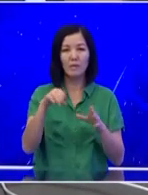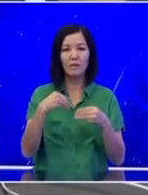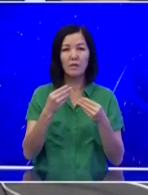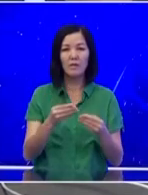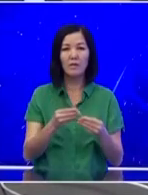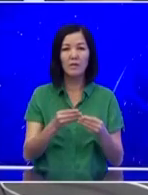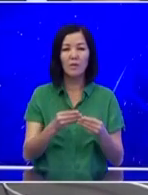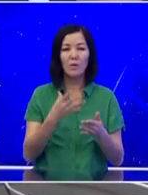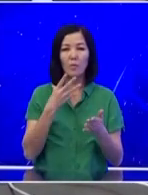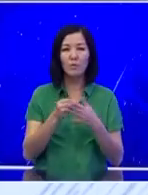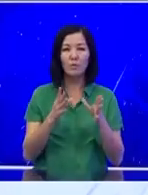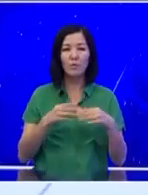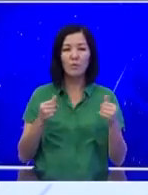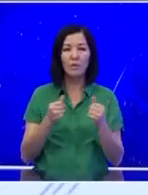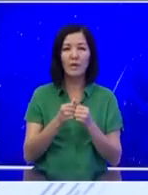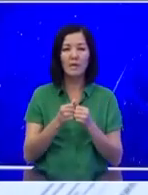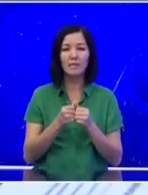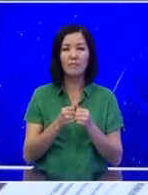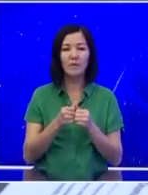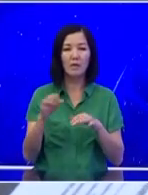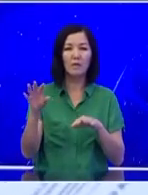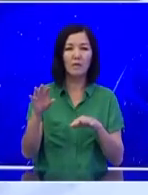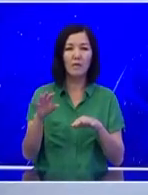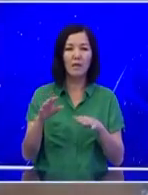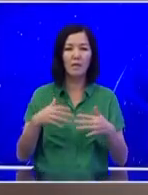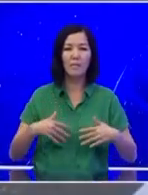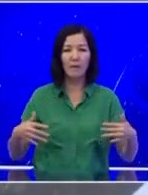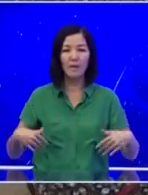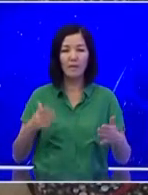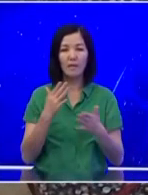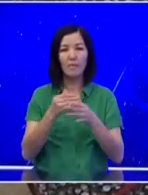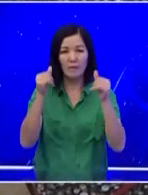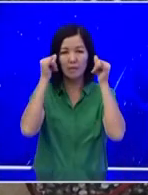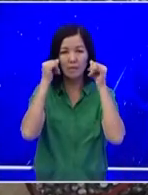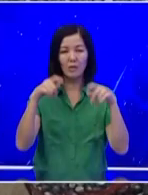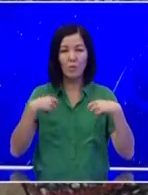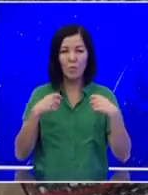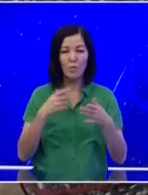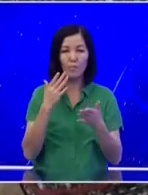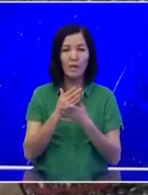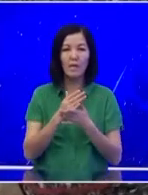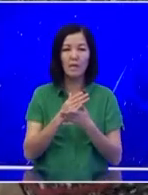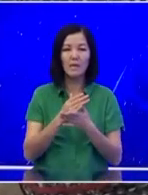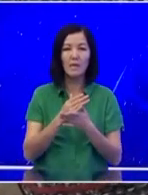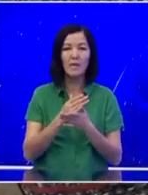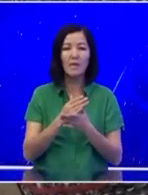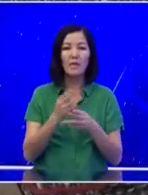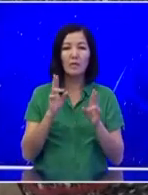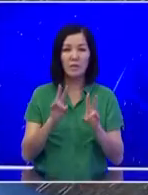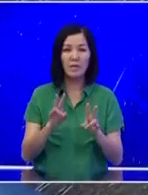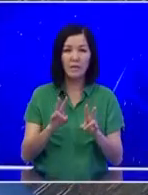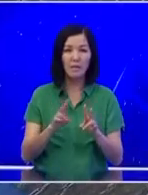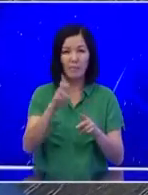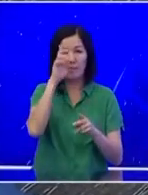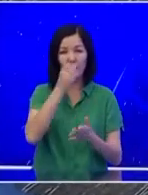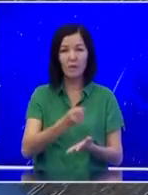жоқ. Отағасымен жеке кәсіп ашып, мал ұстап отыр. Қой мен ешкі, сиыр бар. Балаларының нәсібі ет пен ақ сатып алмайды. Дегенмен